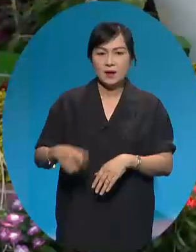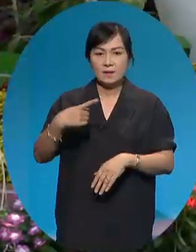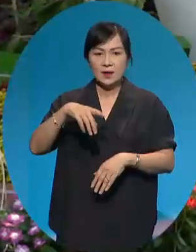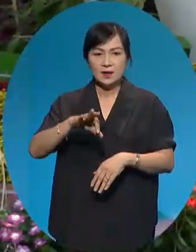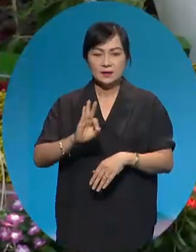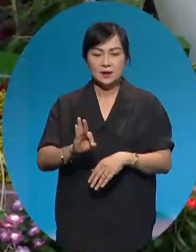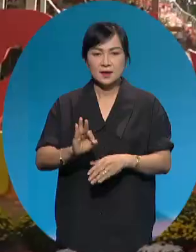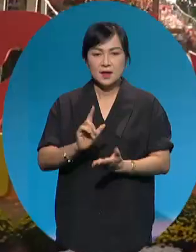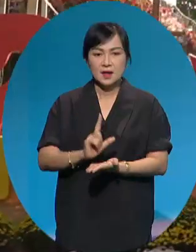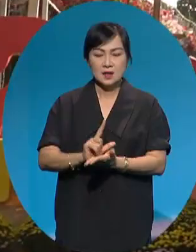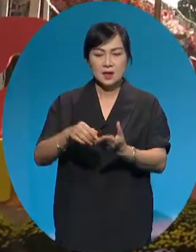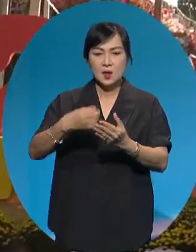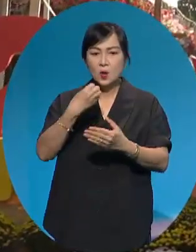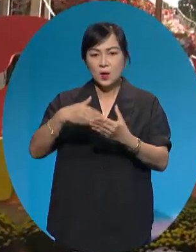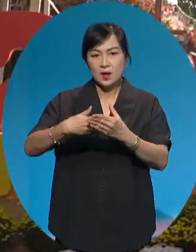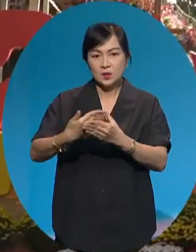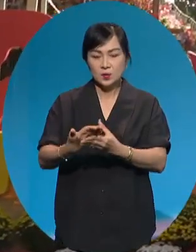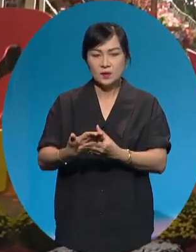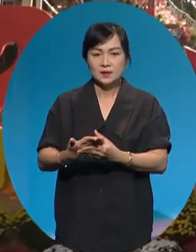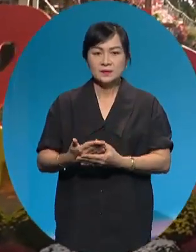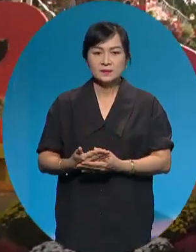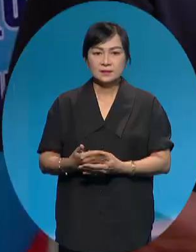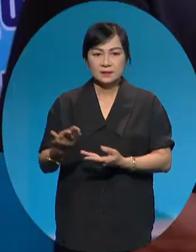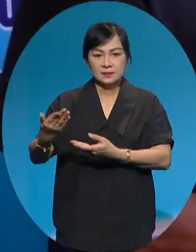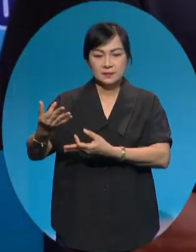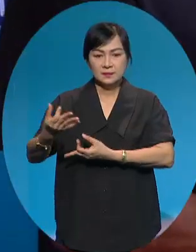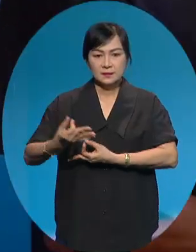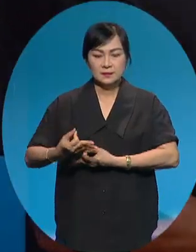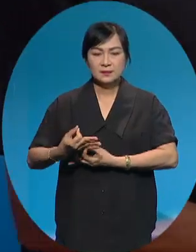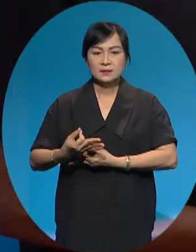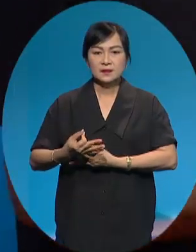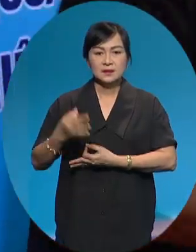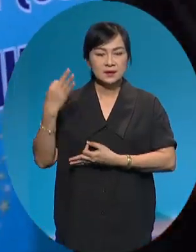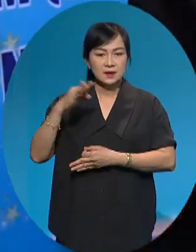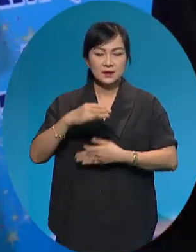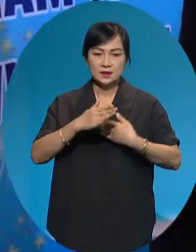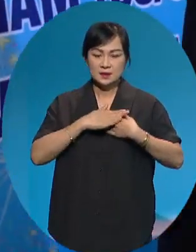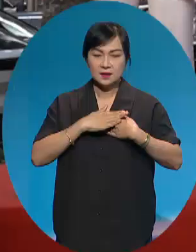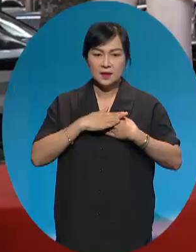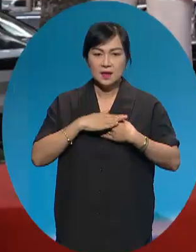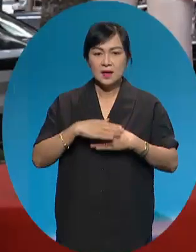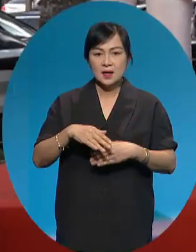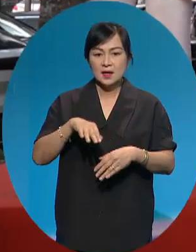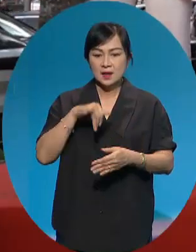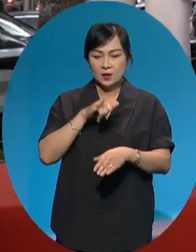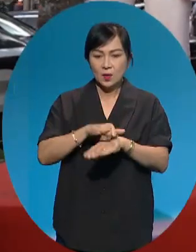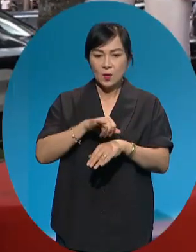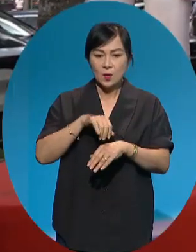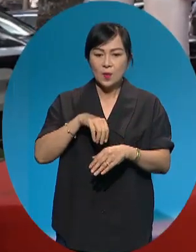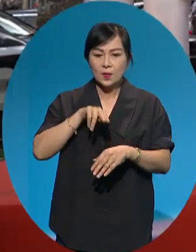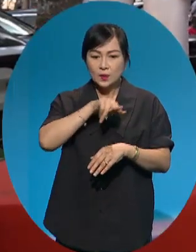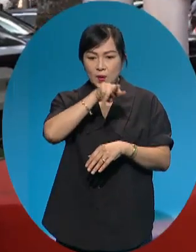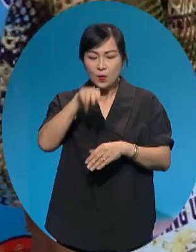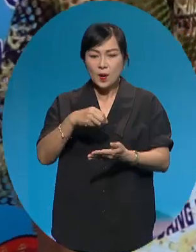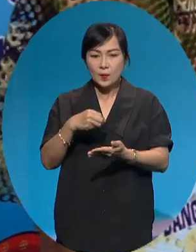lễ hội Hoa Xuân Tết gắn với chương trình vui xuân đầm ấm, đón Tết nghĩa tình, đáp ứng nhu cầu tham quan mua sắm của người dân trong dịp Tết, góp